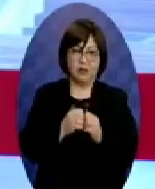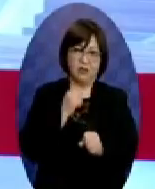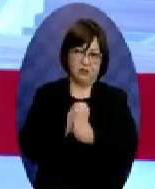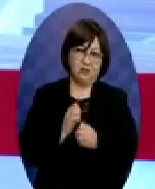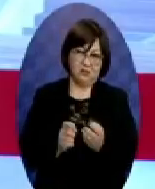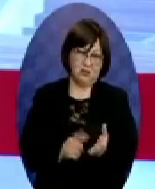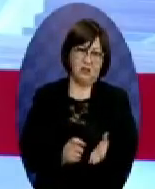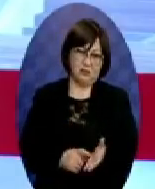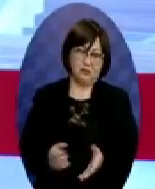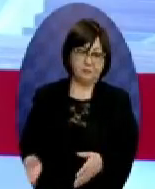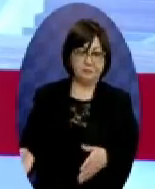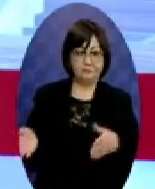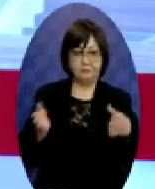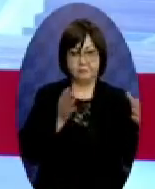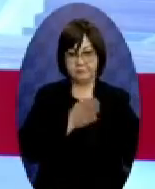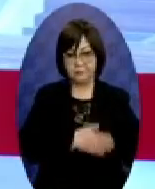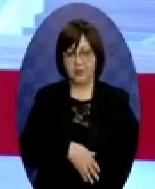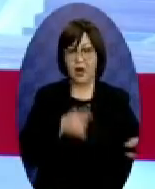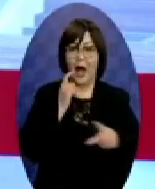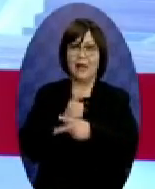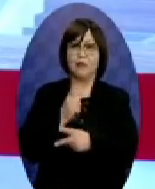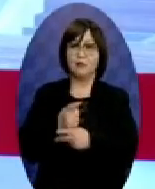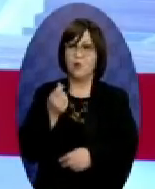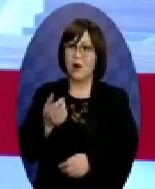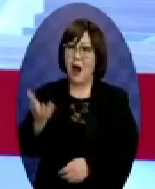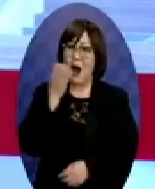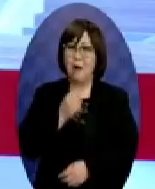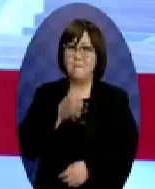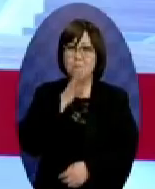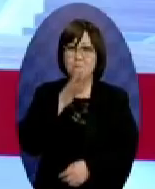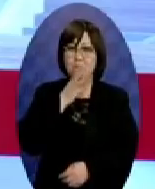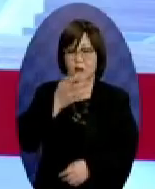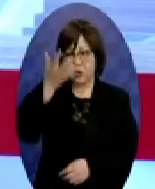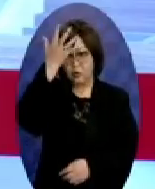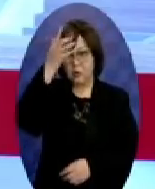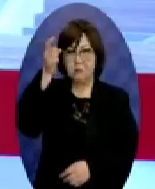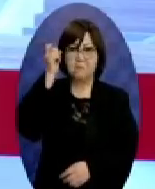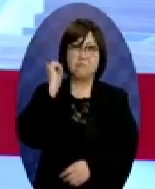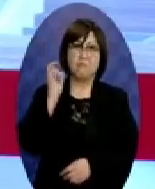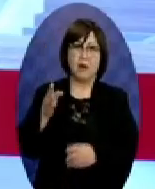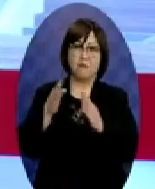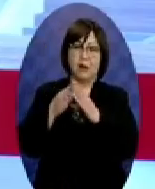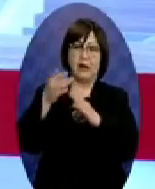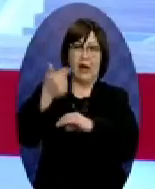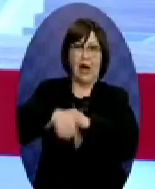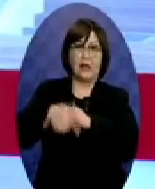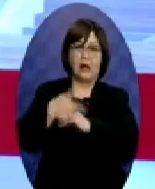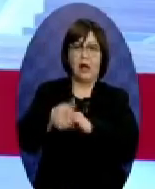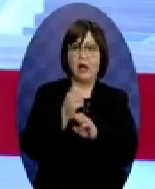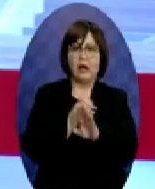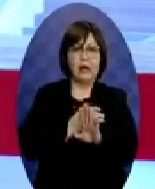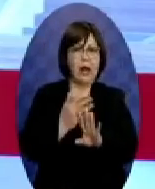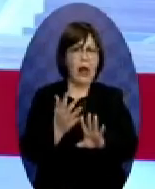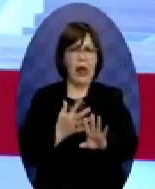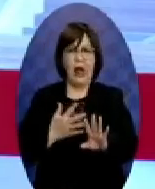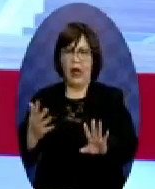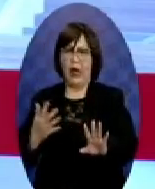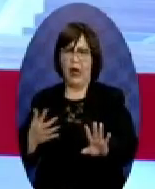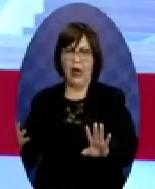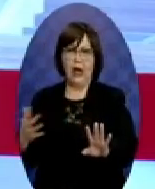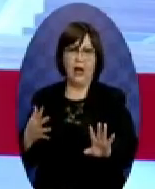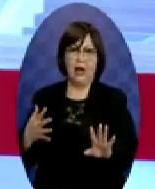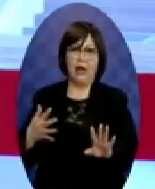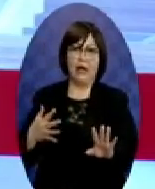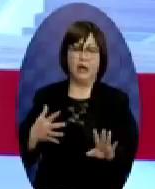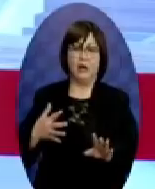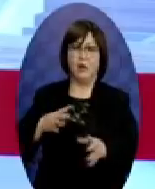Халамжийн мөнгө авах гэсэн настангууд төрийн банкны үүдэнд олон цагаар дугаарлан зогсож байна. Өнөөдөр л ихэд зарим дүрэгт нийгмийн халамжийн санхүүжилт банкуудад